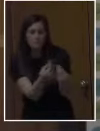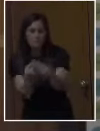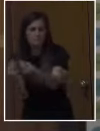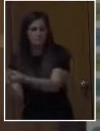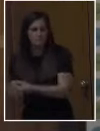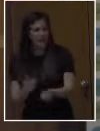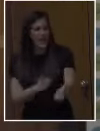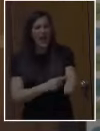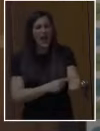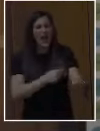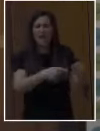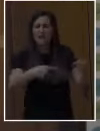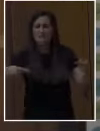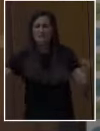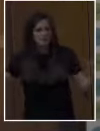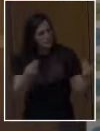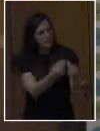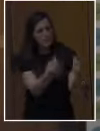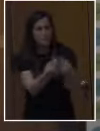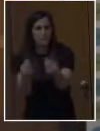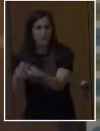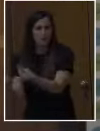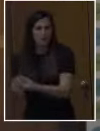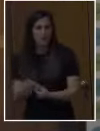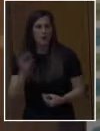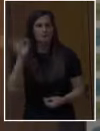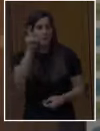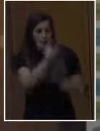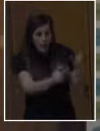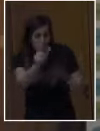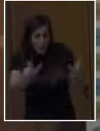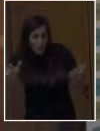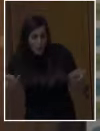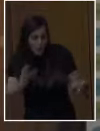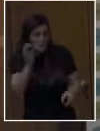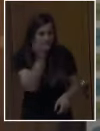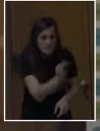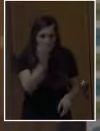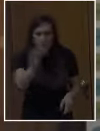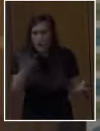έτσι ώστε να μπορέσουν να γίνουν το καλύτερο που μπορούν. Και αυτό λέγεται δικαιοσύνη.